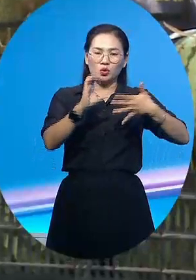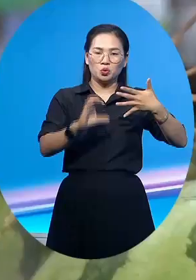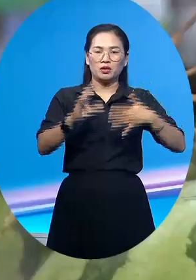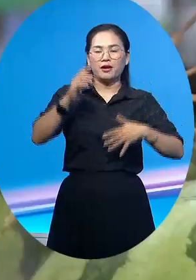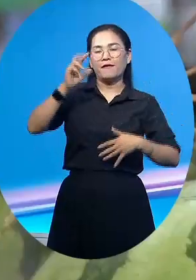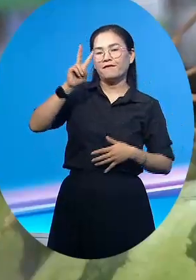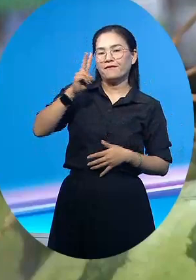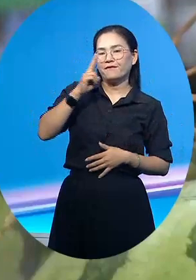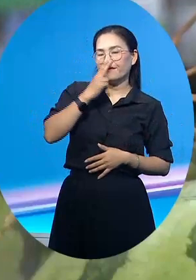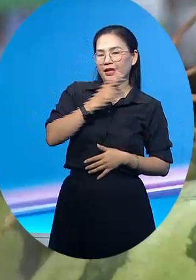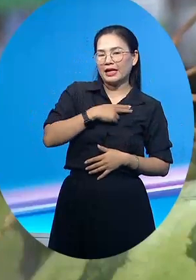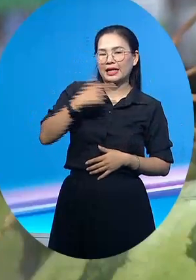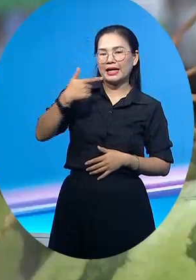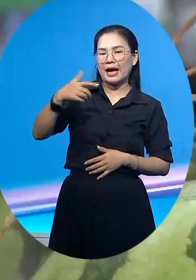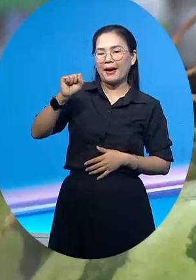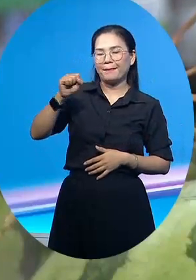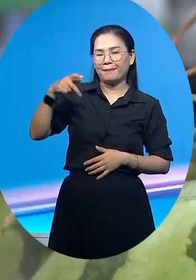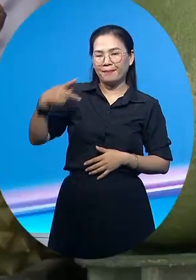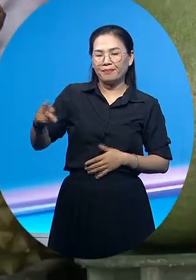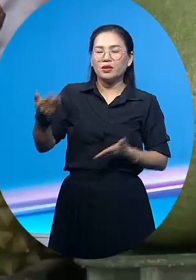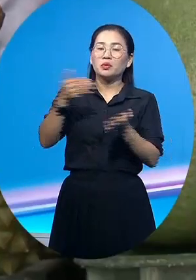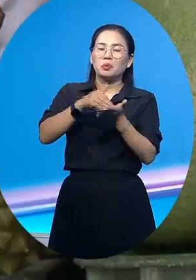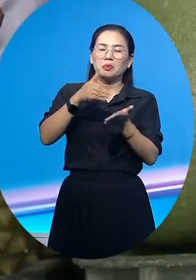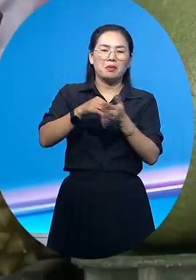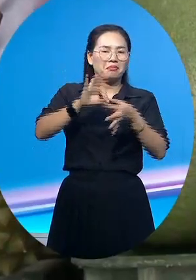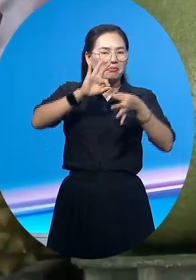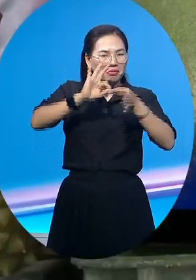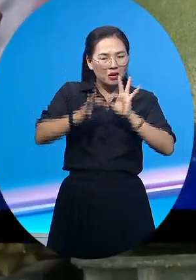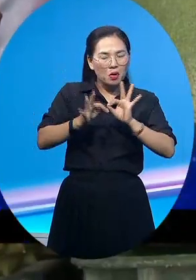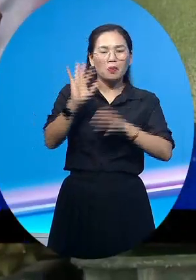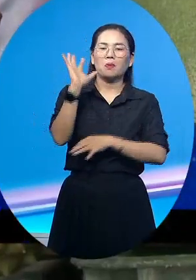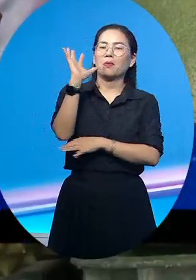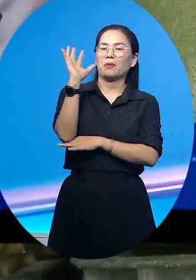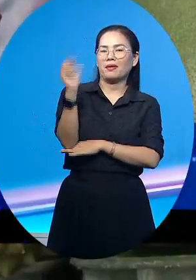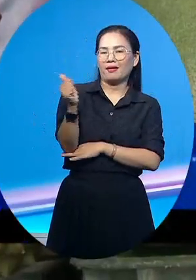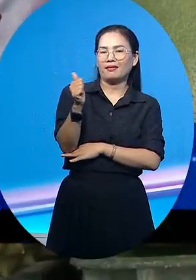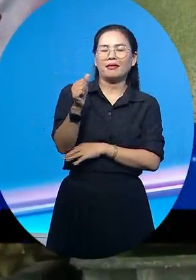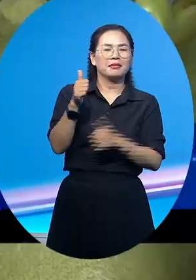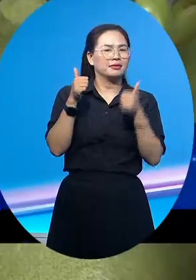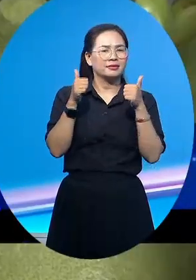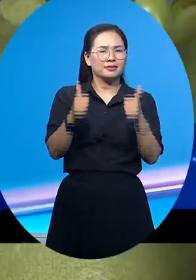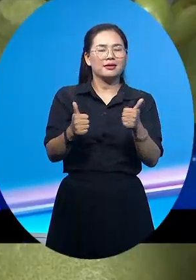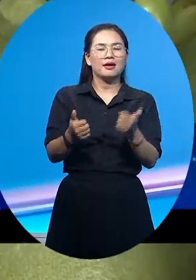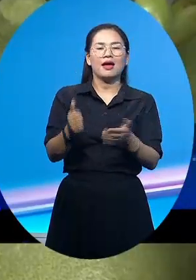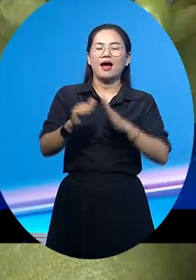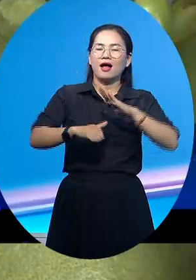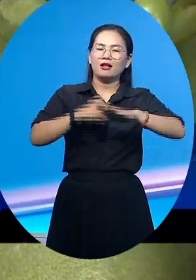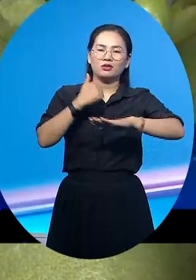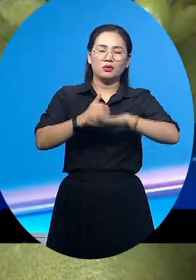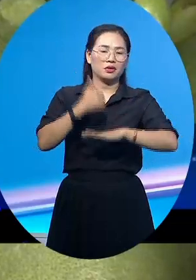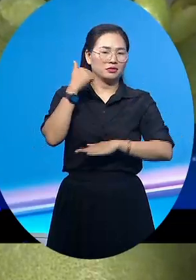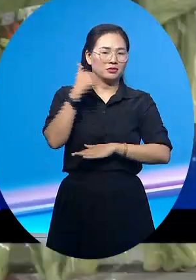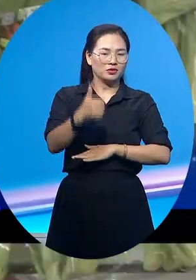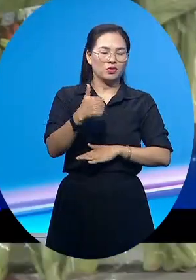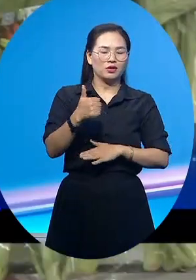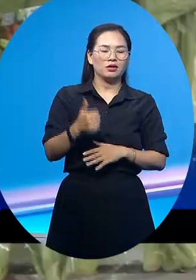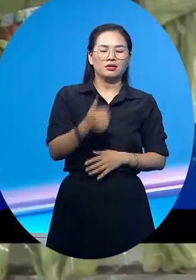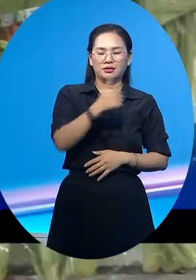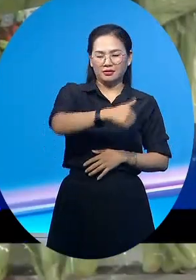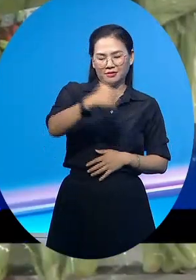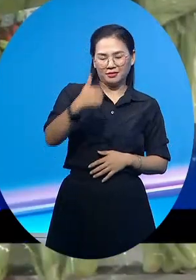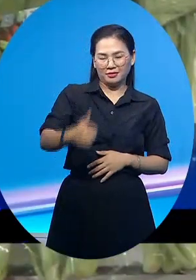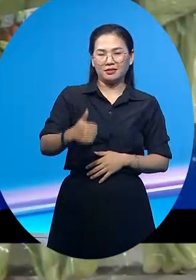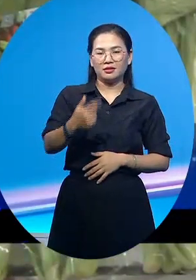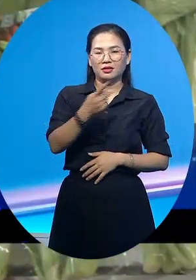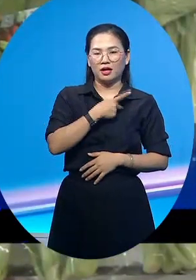chuẩn ISO 22.000 để cung cấp nguồn rau củ quả tươi đảm bảo chất lượng về đồ an toàn cao góp phần bảo vệ sức khỏe người tiêu dùng